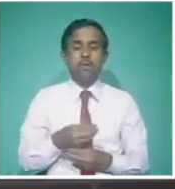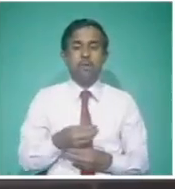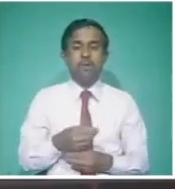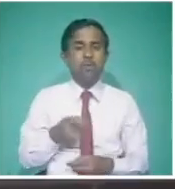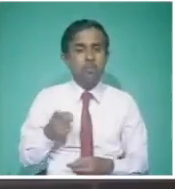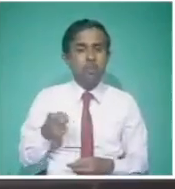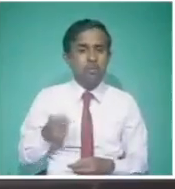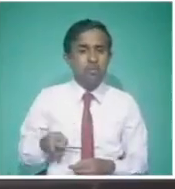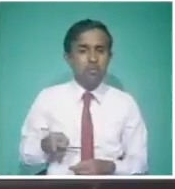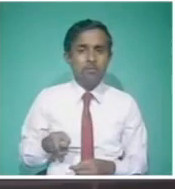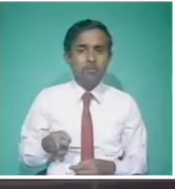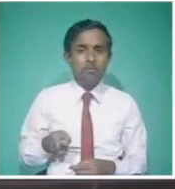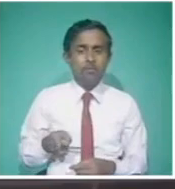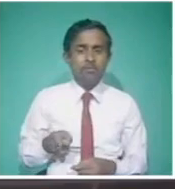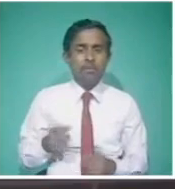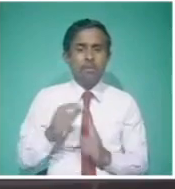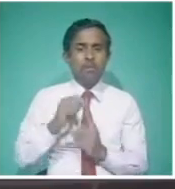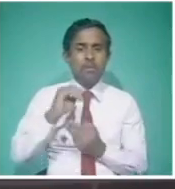මේ ආයතන